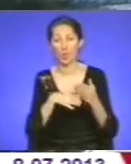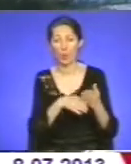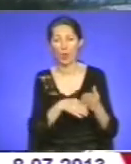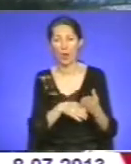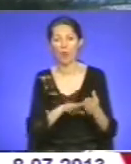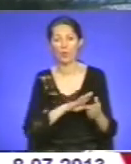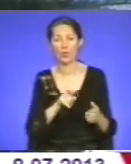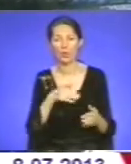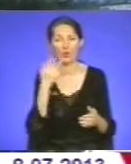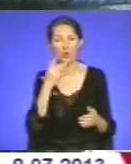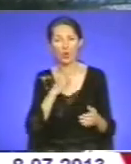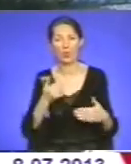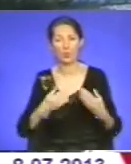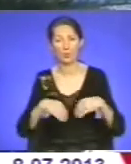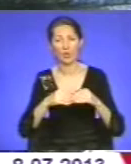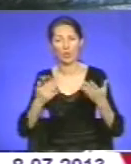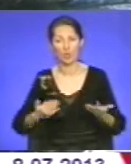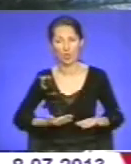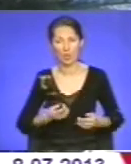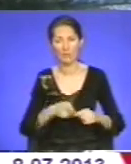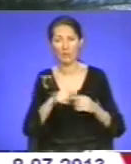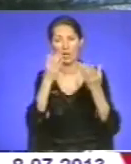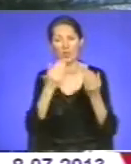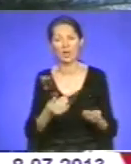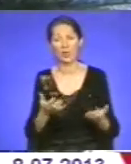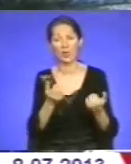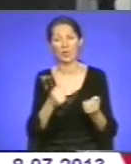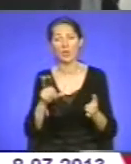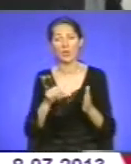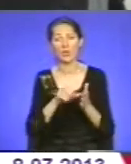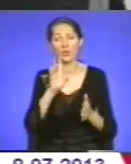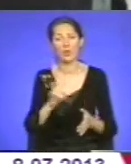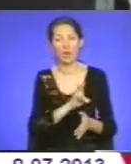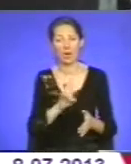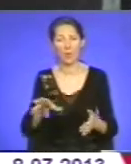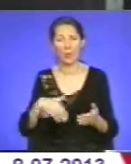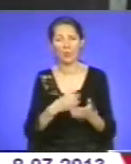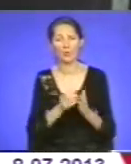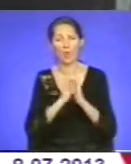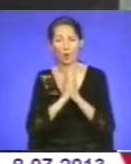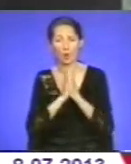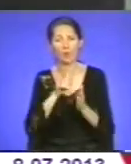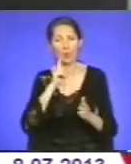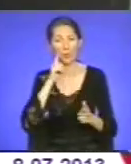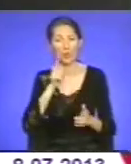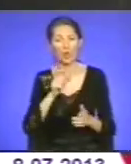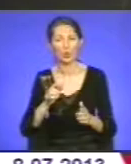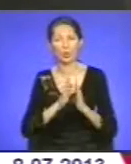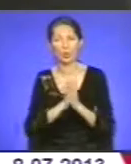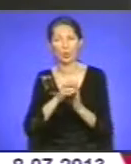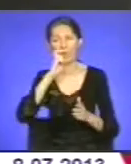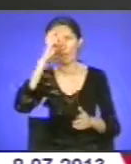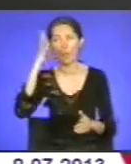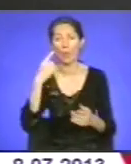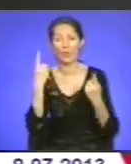цей день у православних віруючих прийнято передусім відвідувати храми. У своїх молитвах молоді люди просять Бога про велику любов,